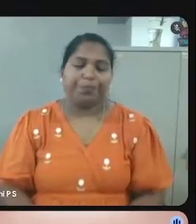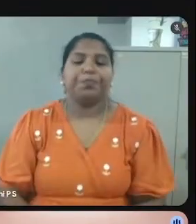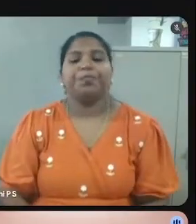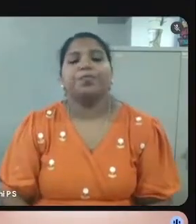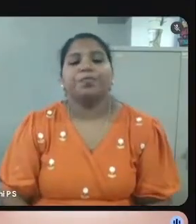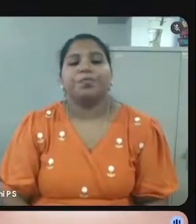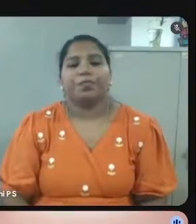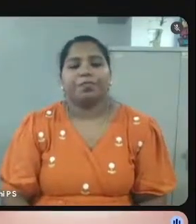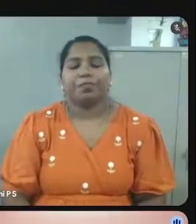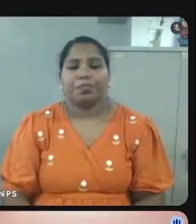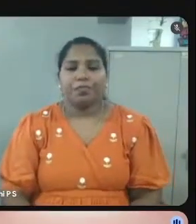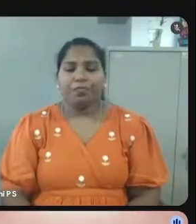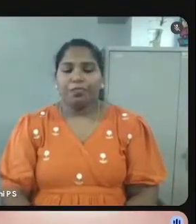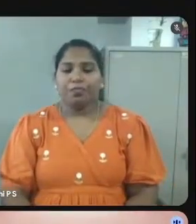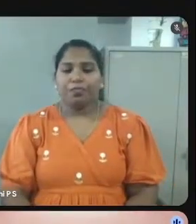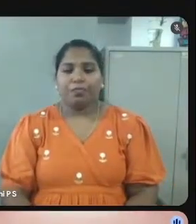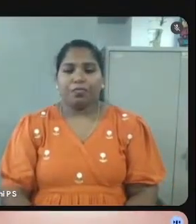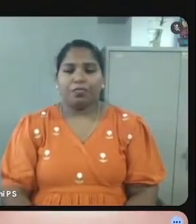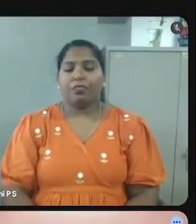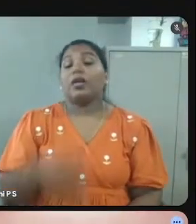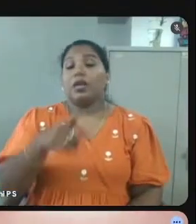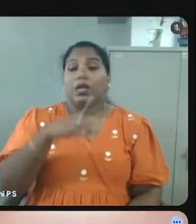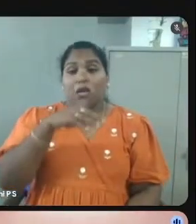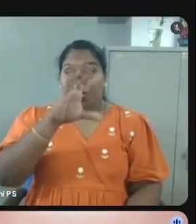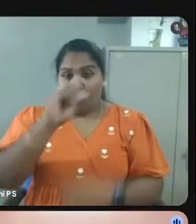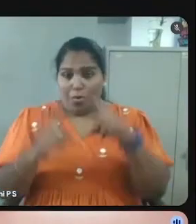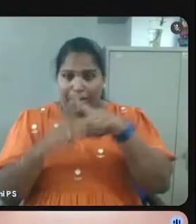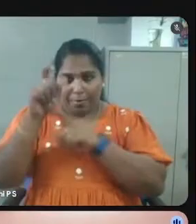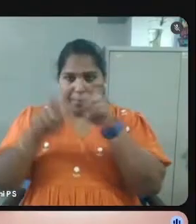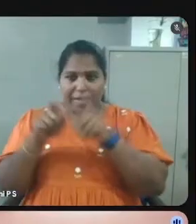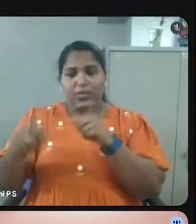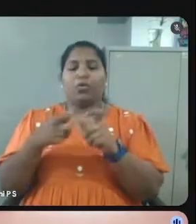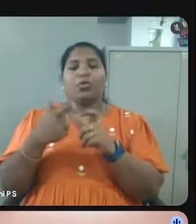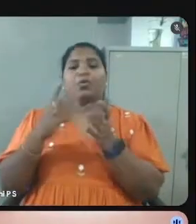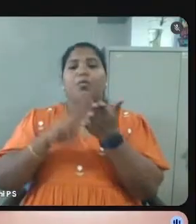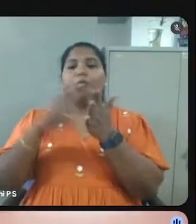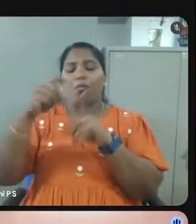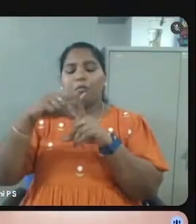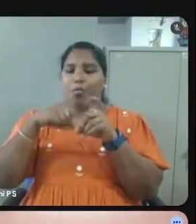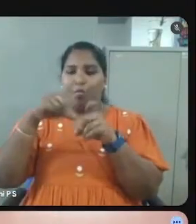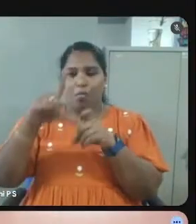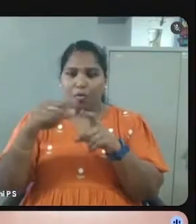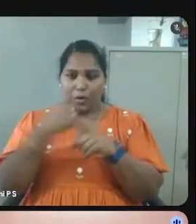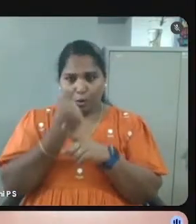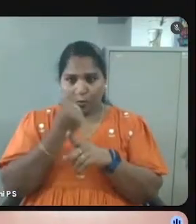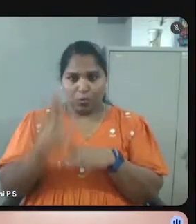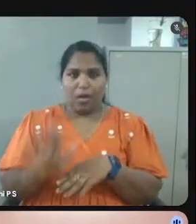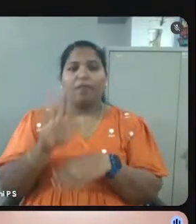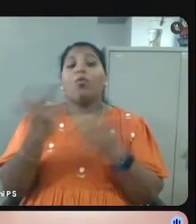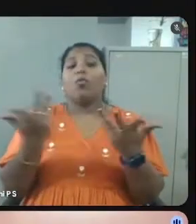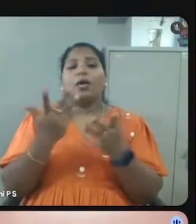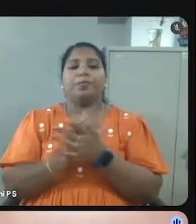അപ്പൊ ഇതിനോട് ഈ ഓക്യുപേഷൻ തെറപ്പിസ്റ്റ് ഒരു 2 മോഡൽ യൂസ് ചെയ്യുന്നു. മോഡൽ ഓഫ് ഹ്യൂമൻ ഓക്യുപേഷൻ എന്ന് പറയുന്നത് ഇതിൽ